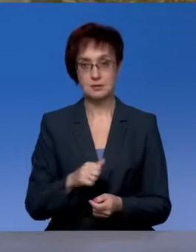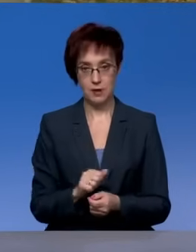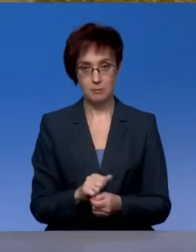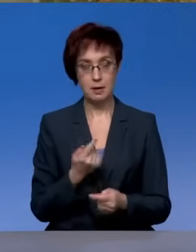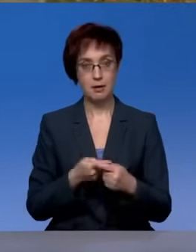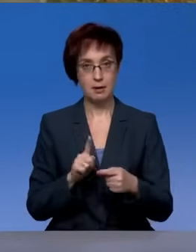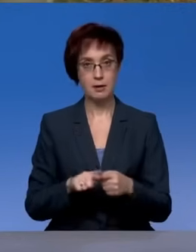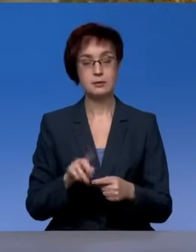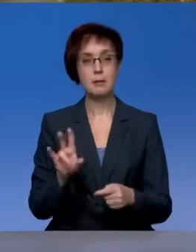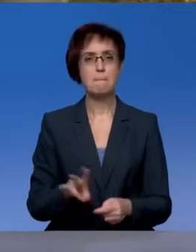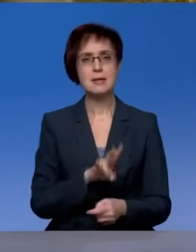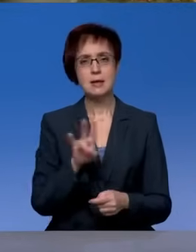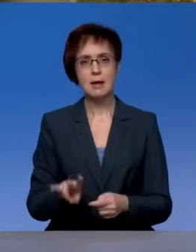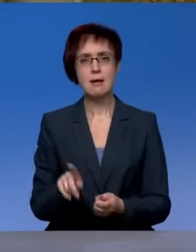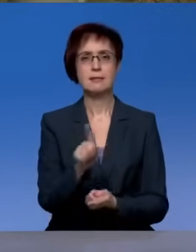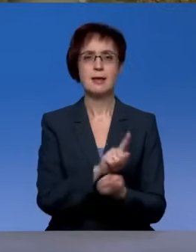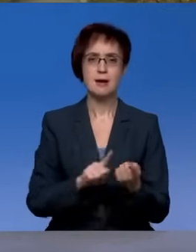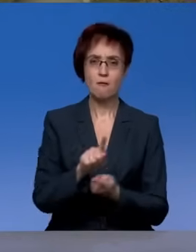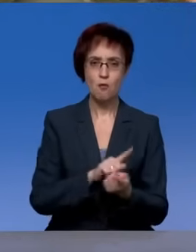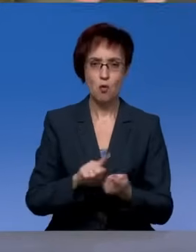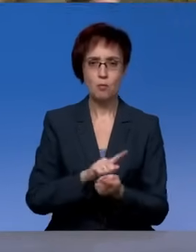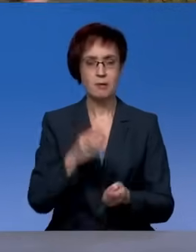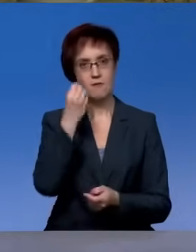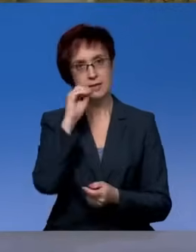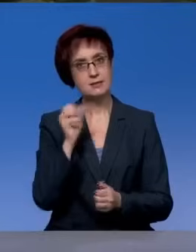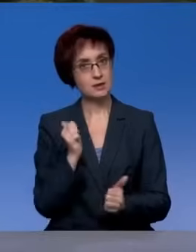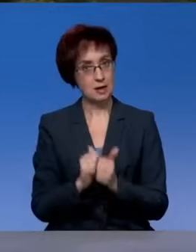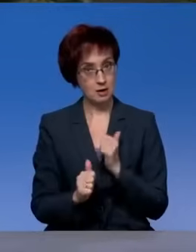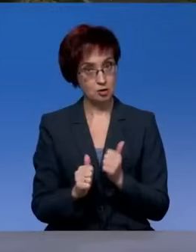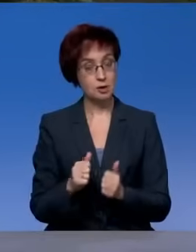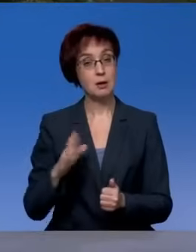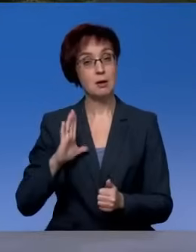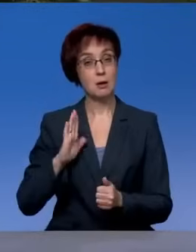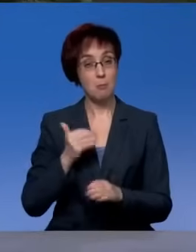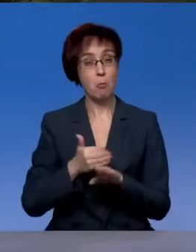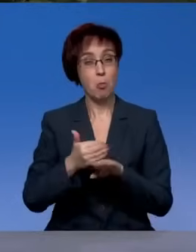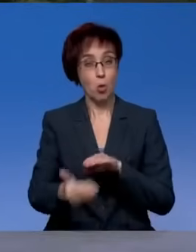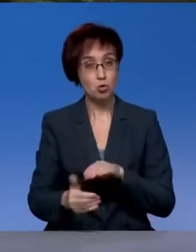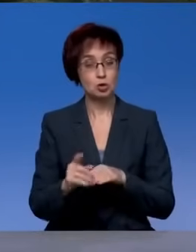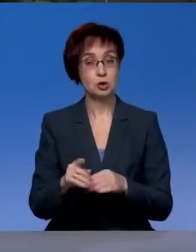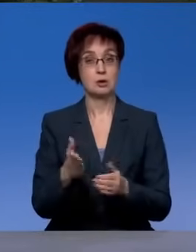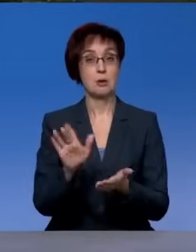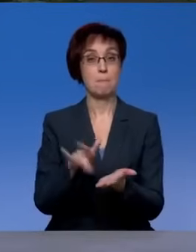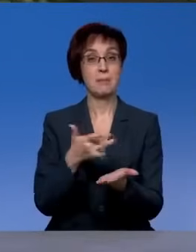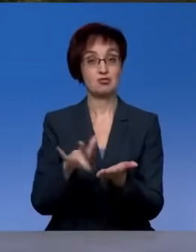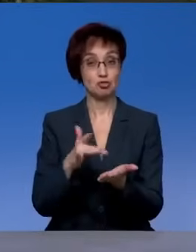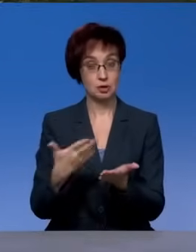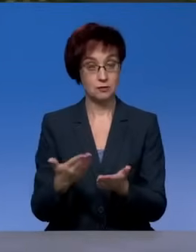реформы, эффективность каждой из которых потом подсчитывается, а это время. То есть, к